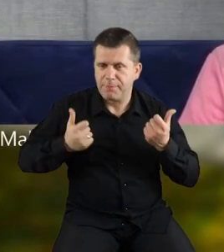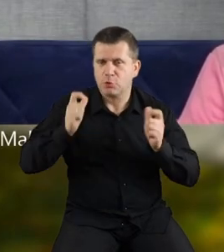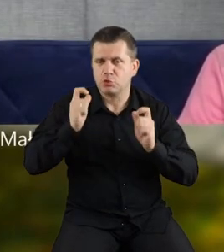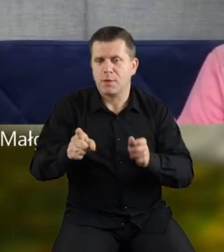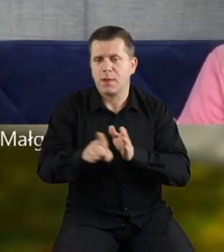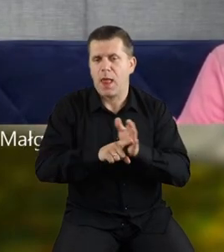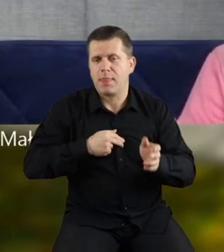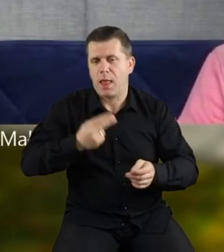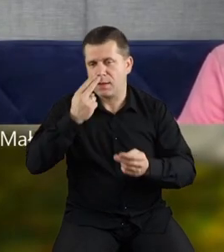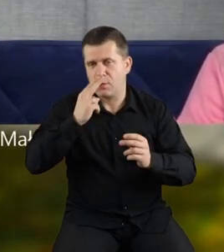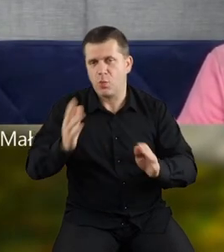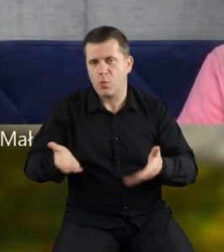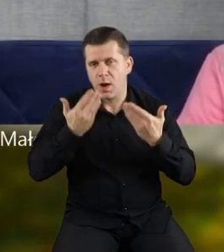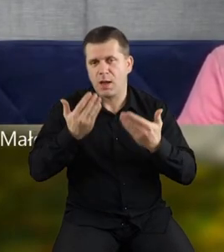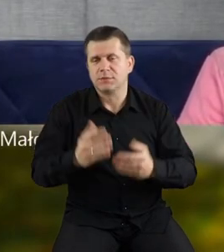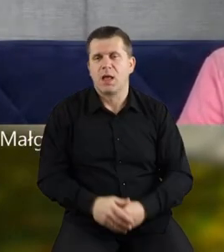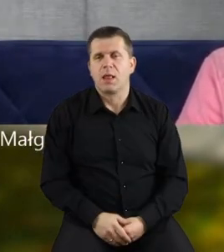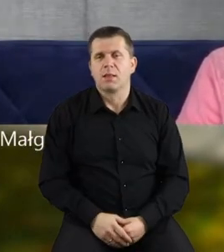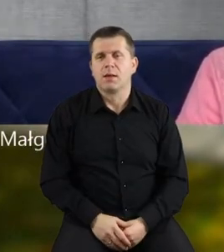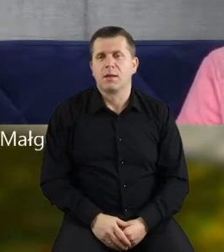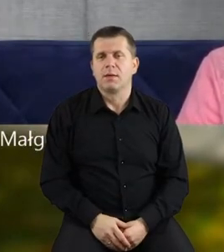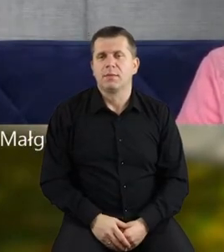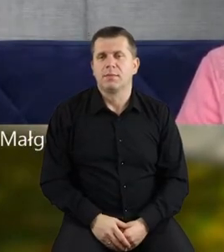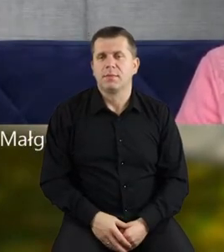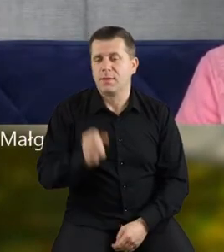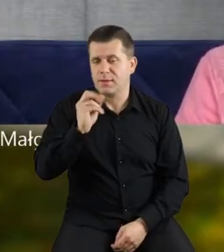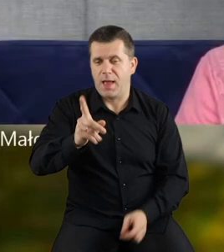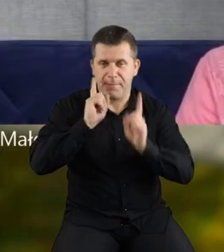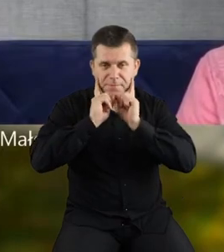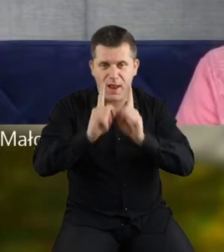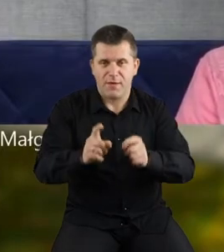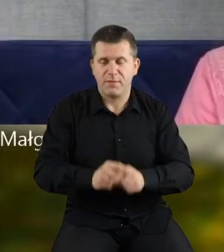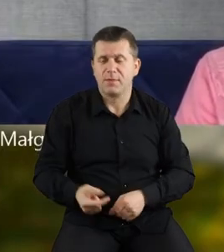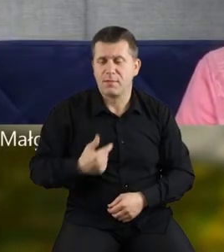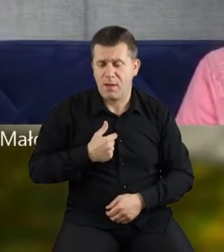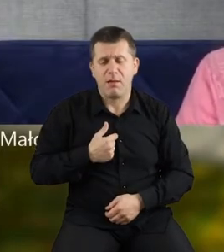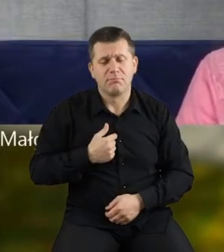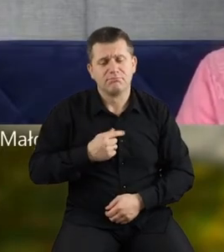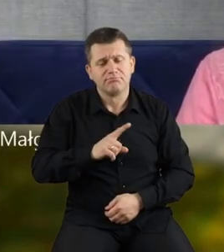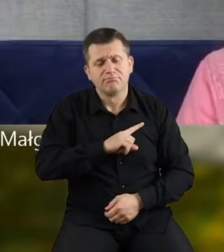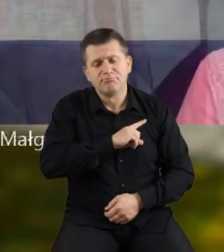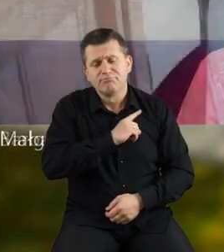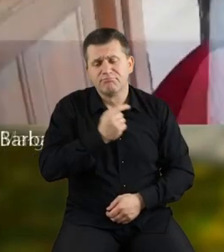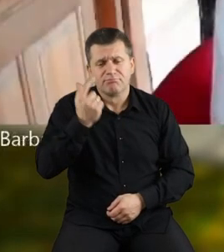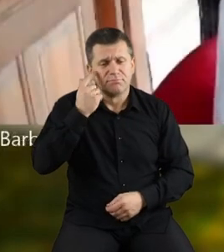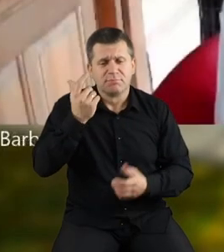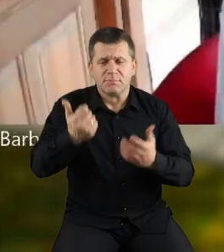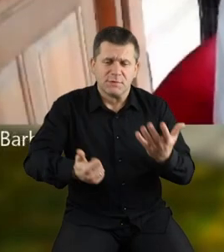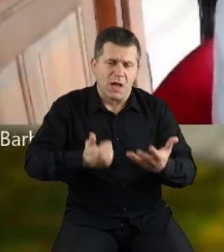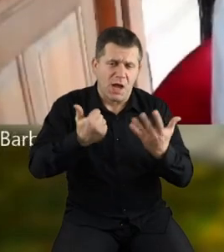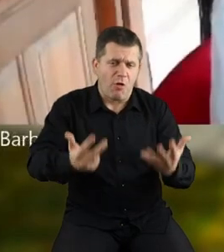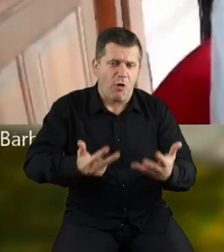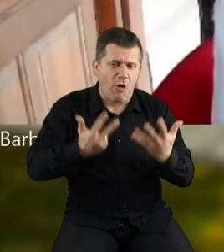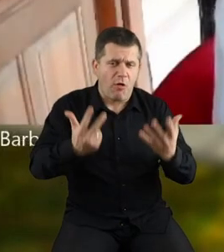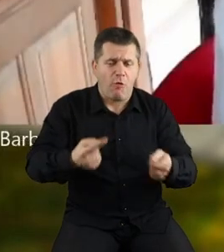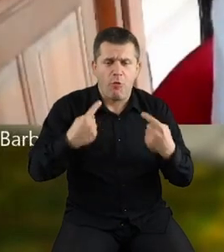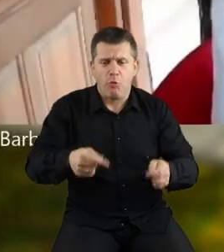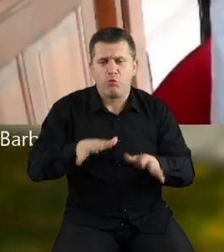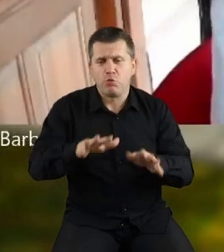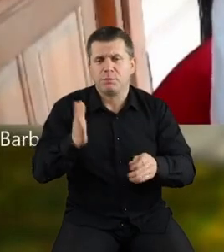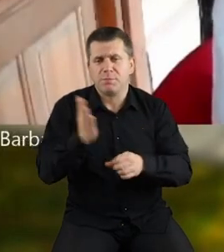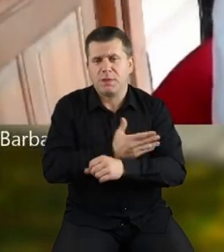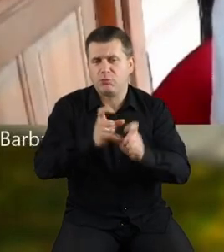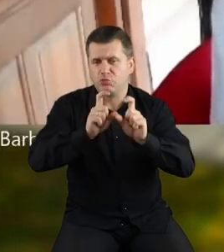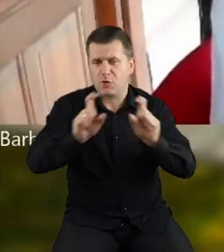tyle, żeby w końcu się coś dla nas ukazało. To prawda. Tęskniłam chyba z 6 czy 8 lat,